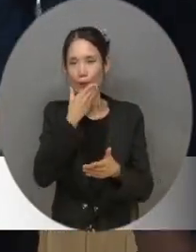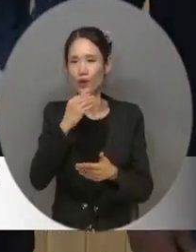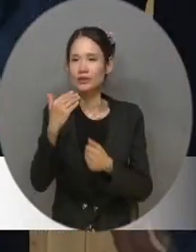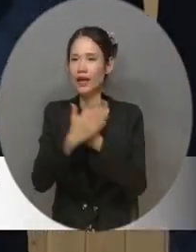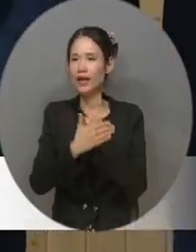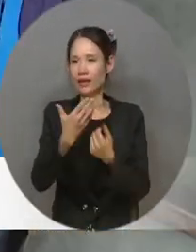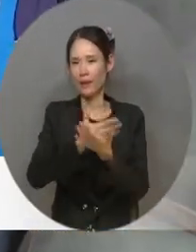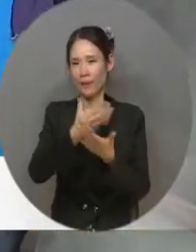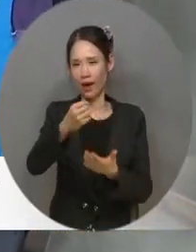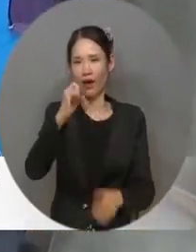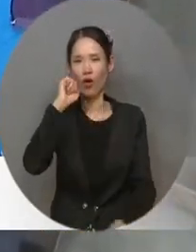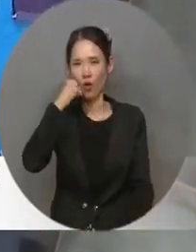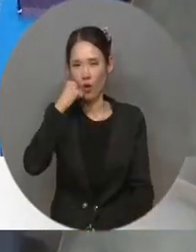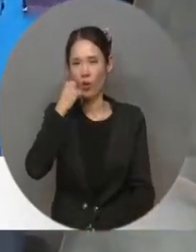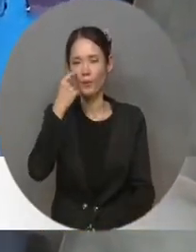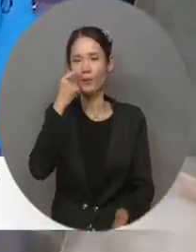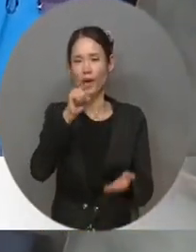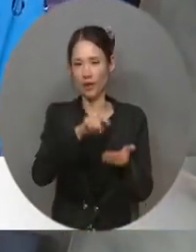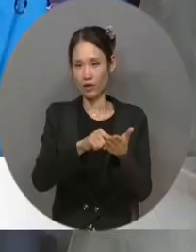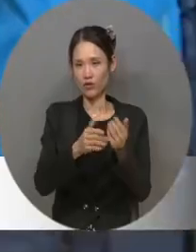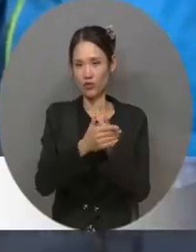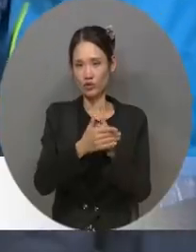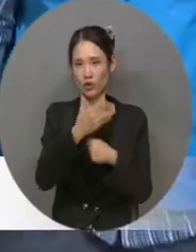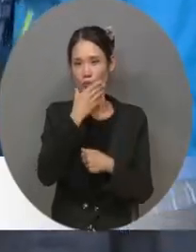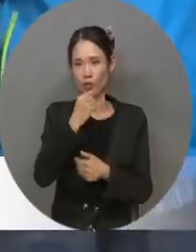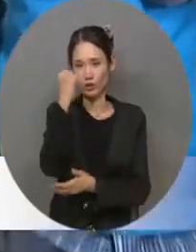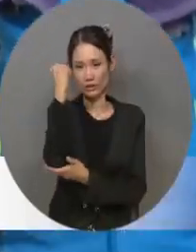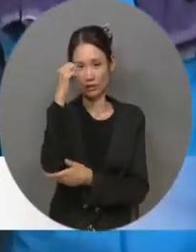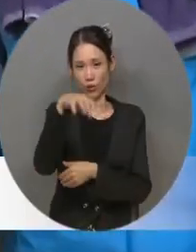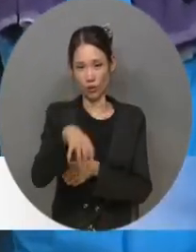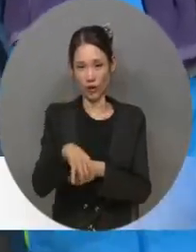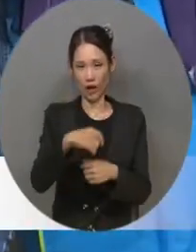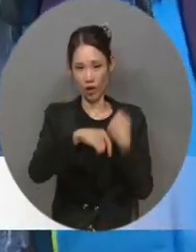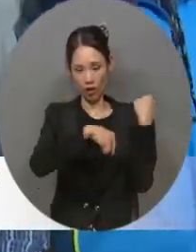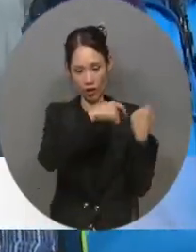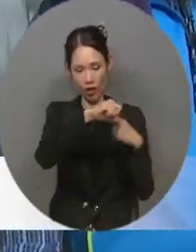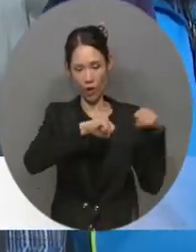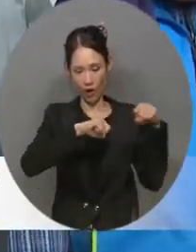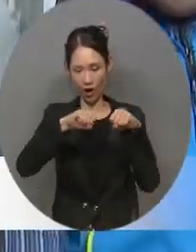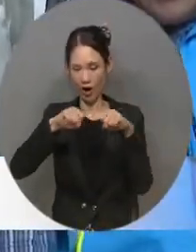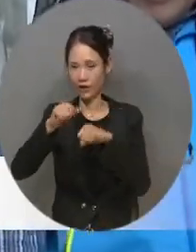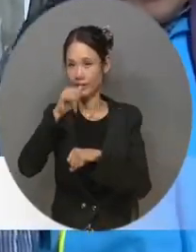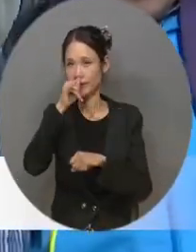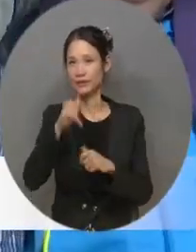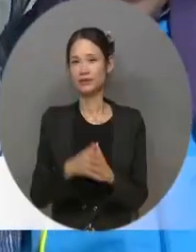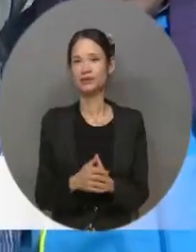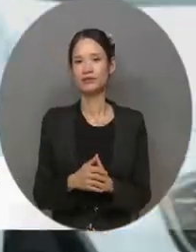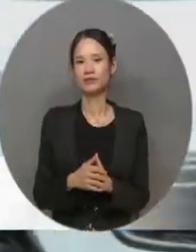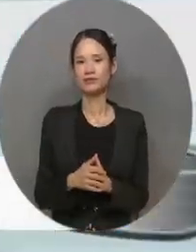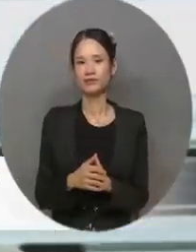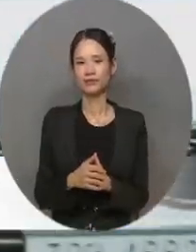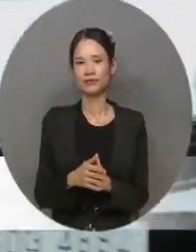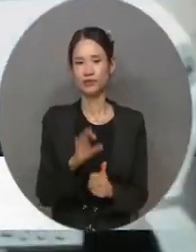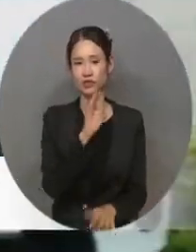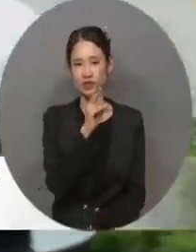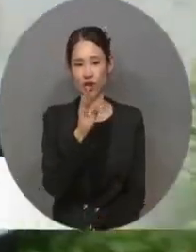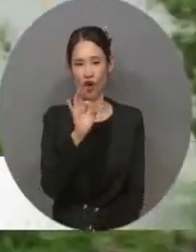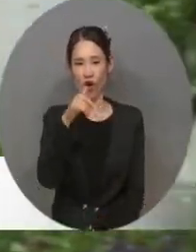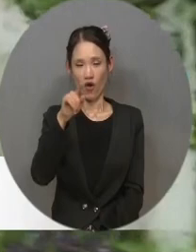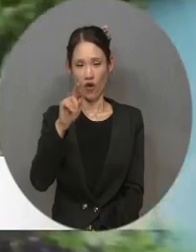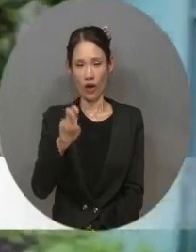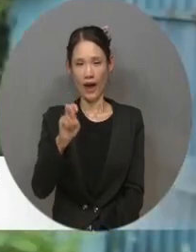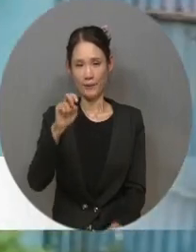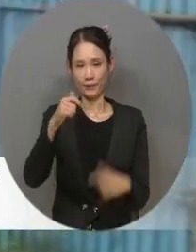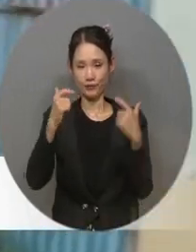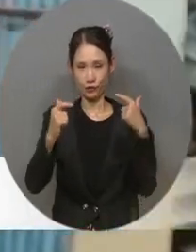발굴을 위해 힘쓰는 우리 동네 복지기동대가 파괴기간에도 활발한 활동을 이어가고 있습니다 영암군 우리